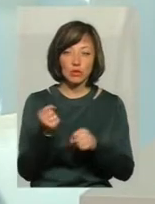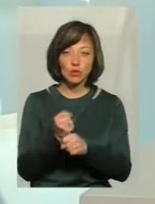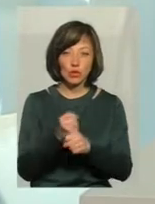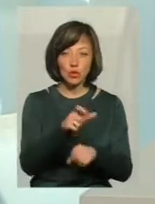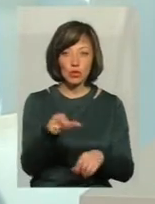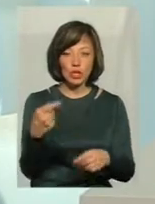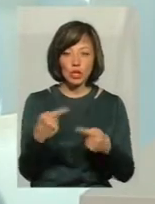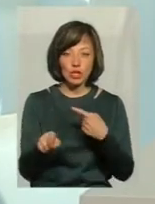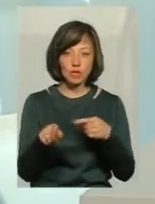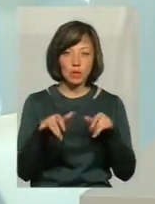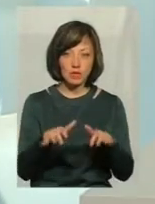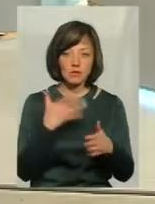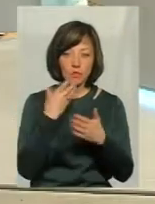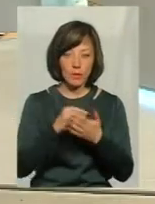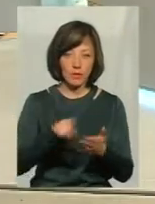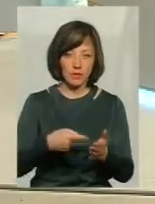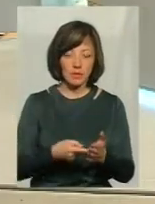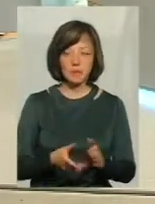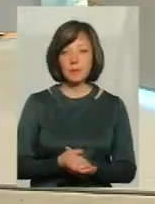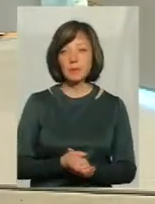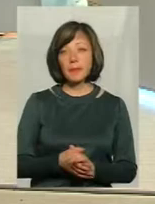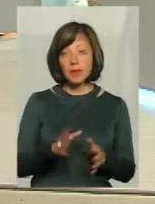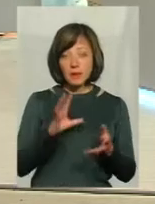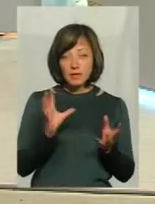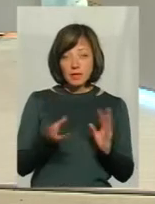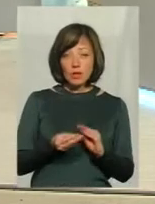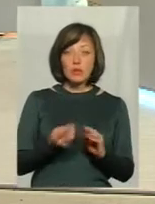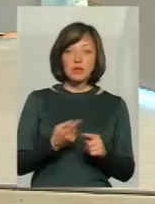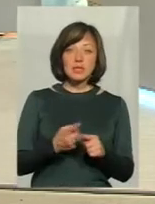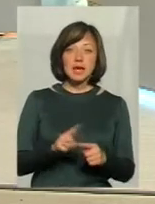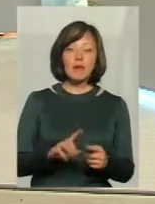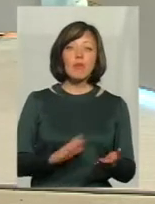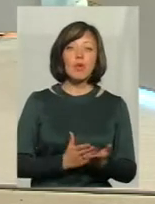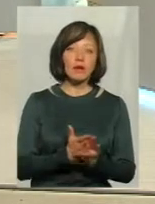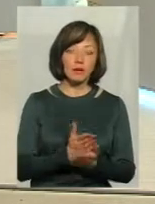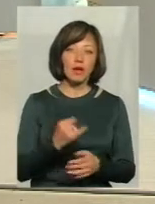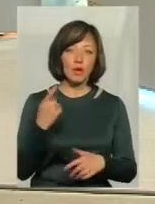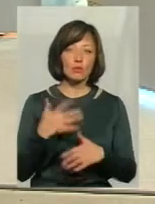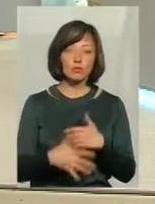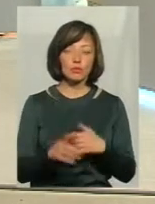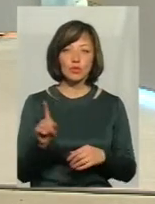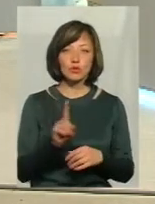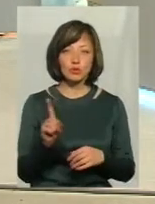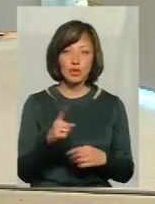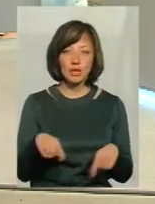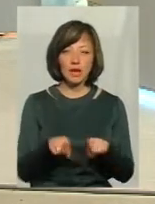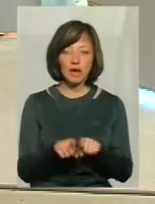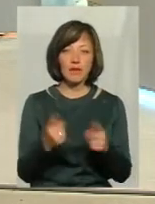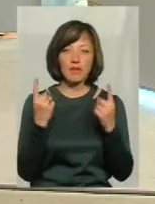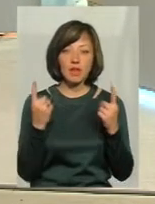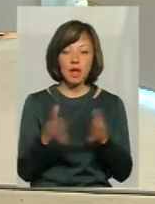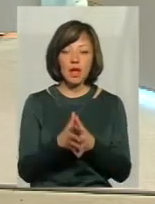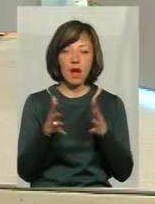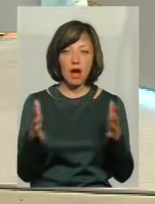до інших процесів в своєму місту. Тобто, в цілому, це свого роду політика, і я розумію, що такі великі гіганти